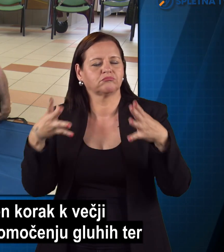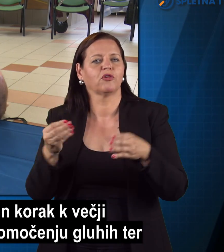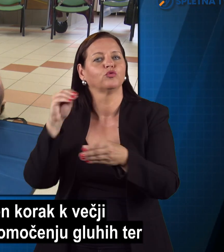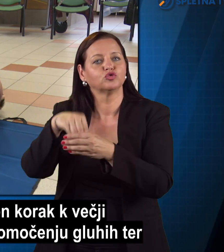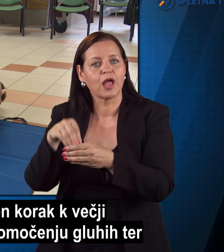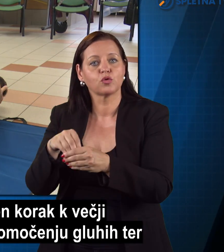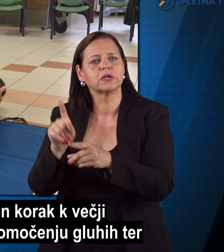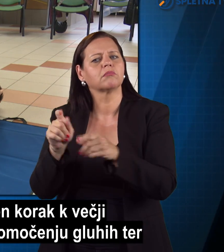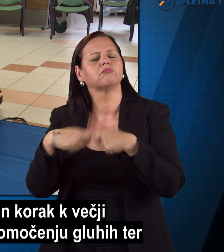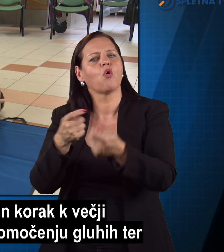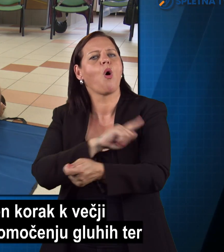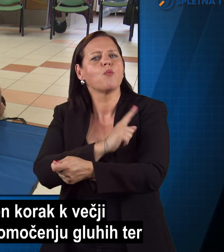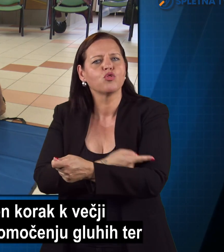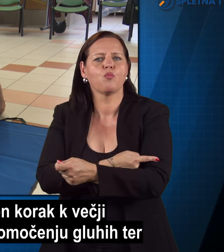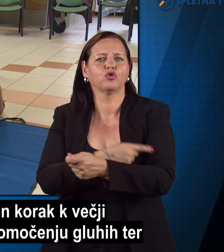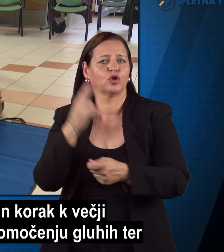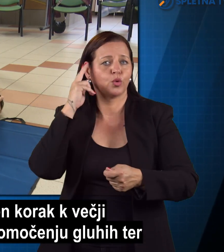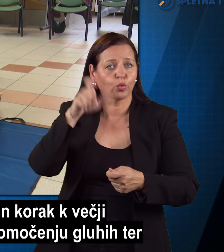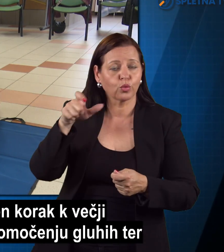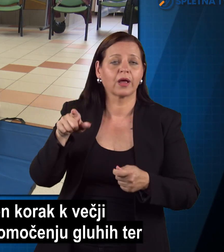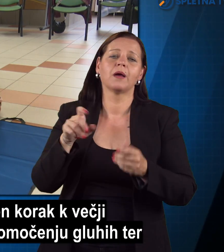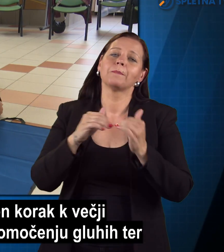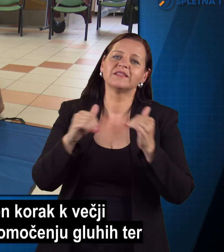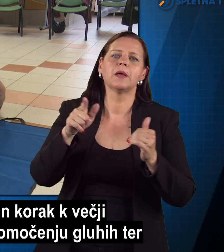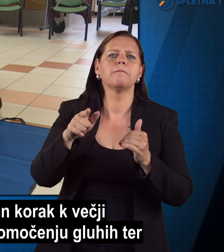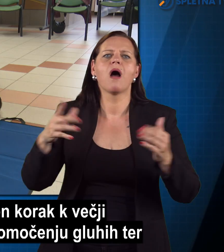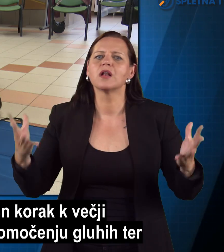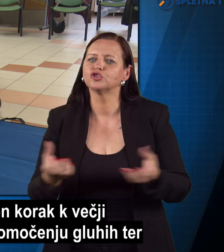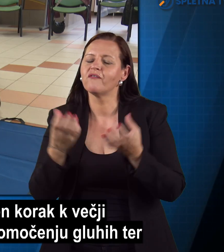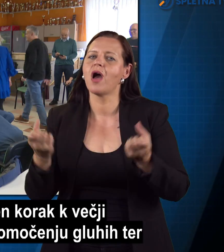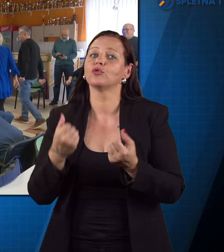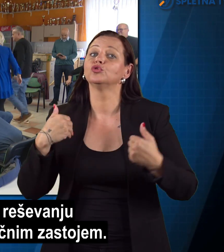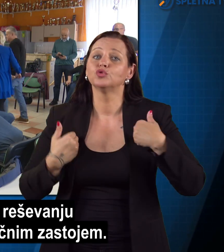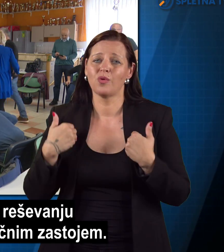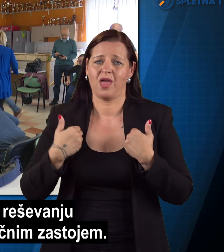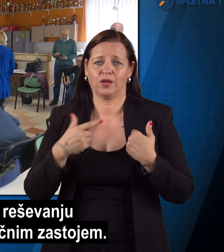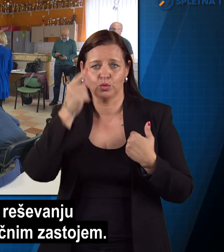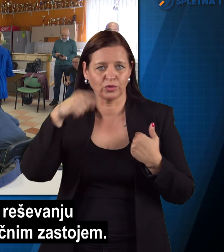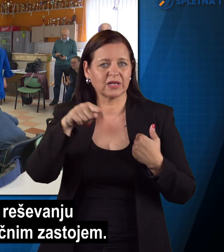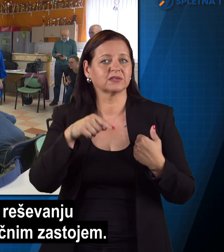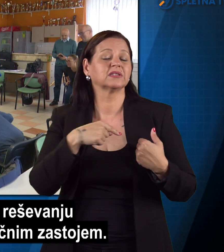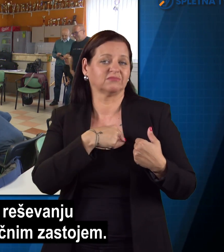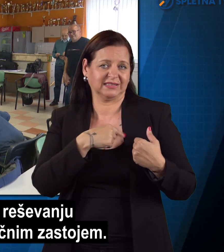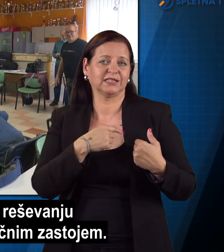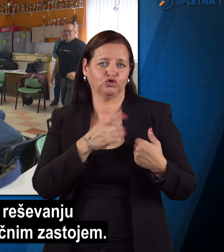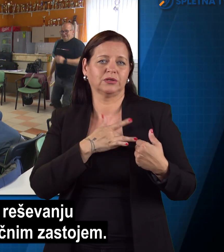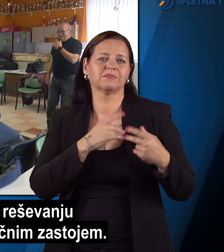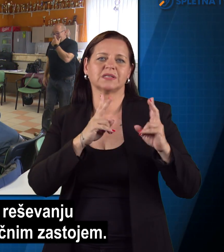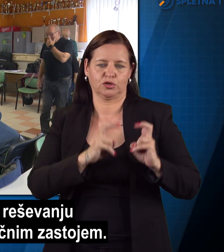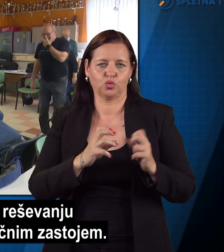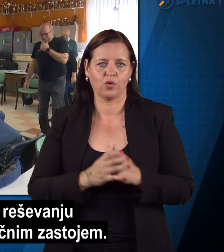bila pomemben korak k večji vključenosti in opolnomočenju gluhih ter predvsem k reševanju življenj ljudi s